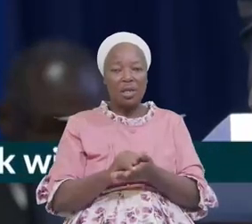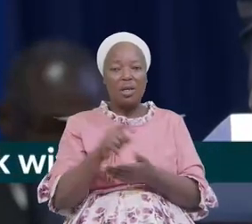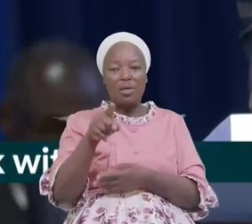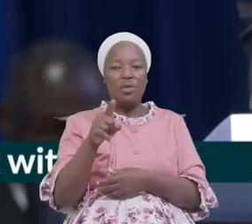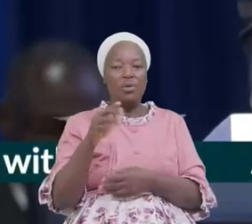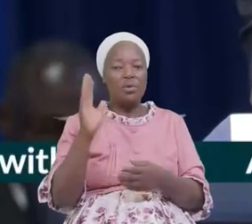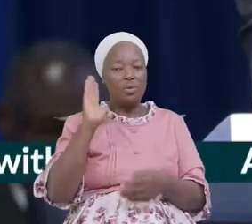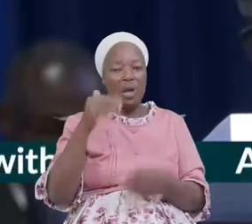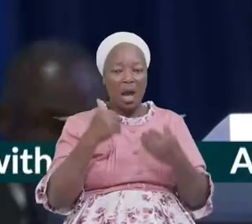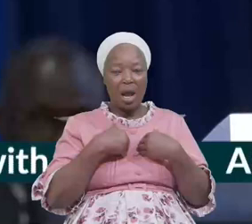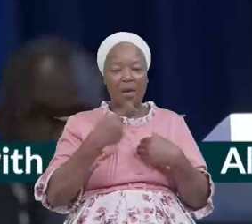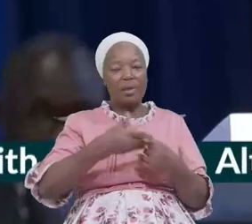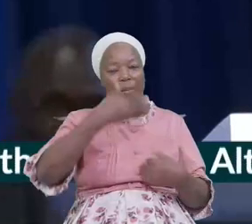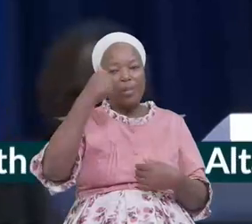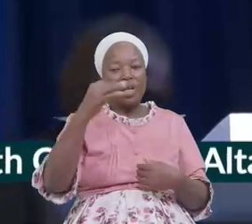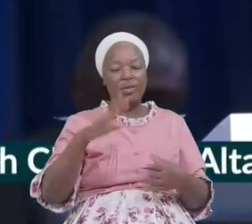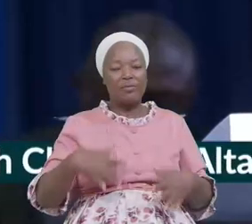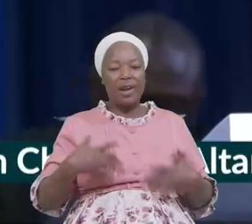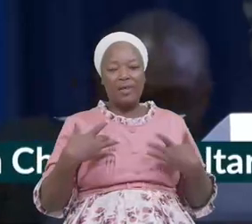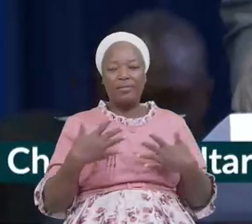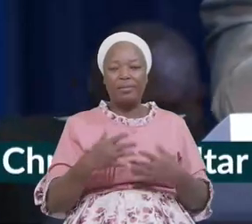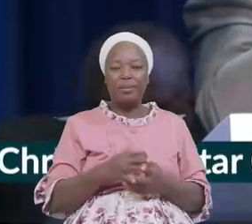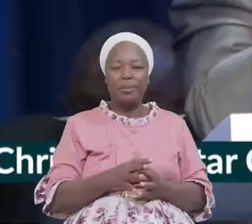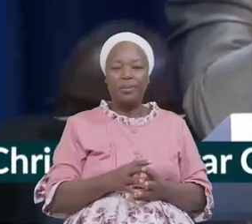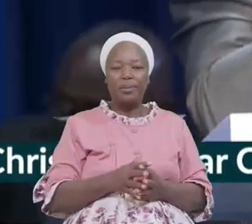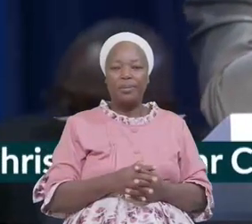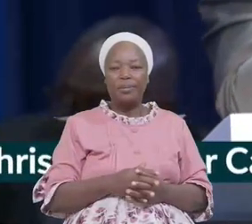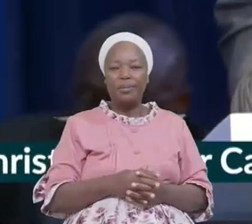pour que vous ayez une meilleure vie.